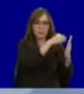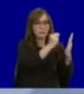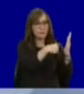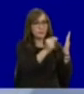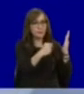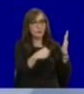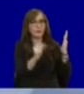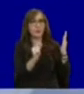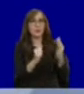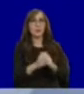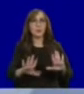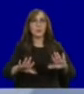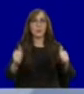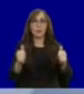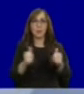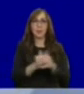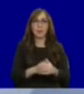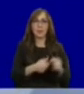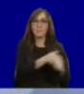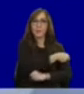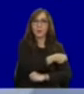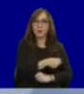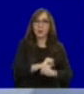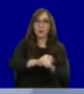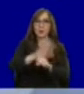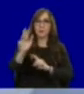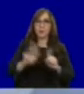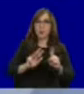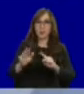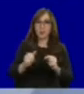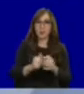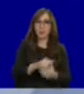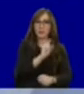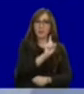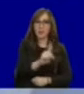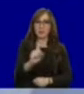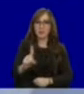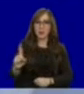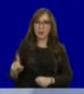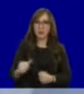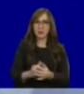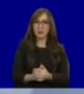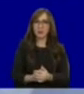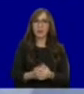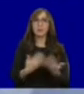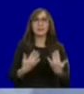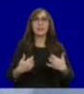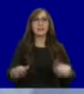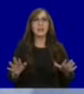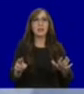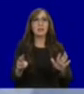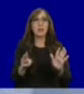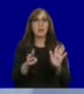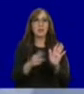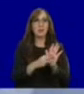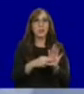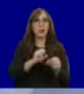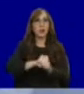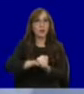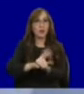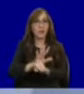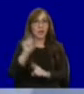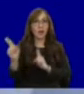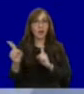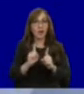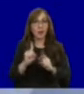menyiapkan Satgas COVID-19 di daerah masing-masing dan melakukan penanganan kasus jika ada yang terbukti kasus konfirmasi COVID-19.